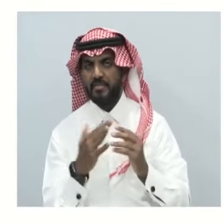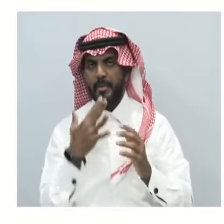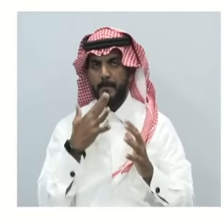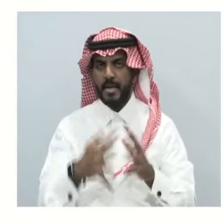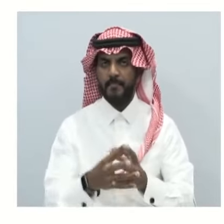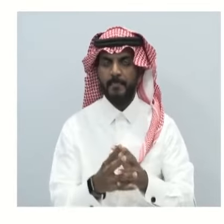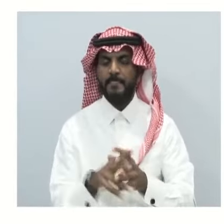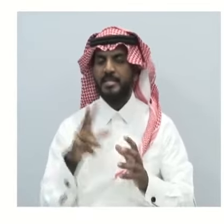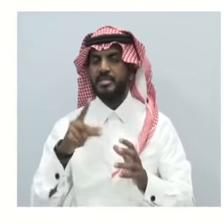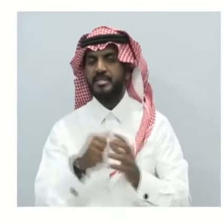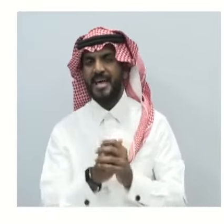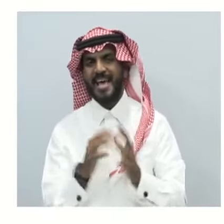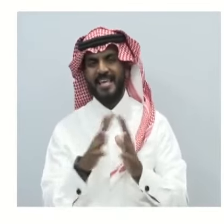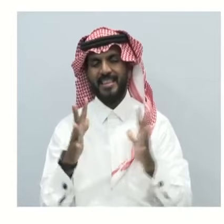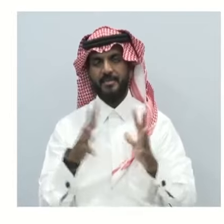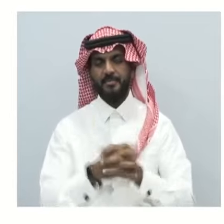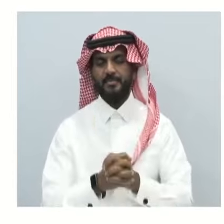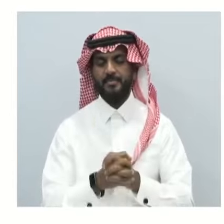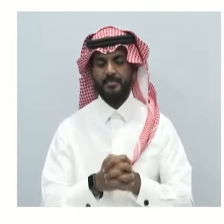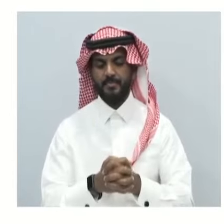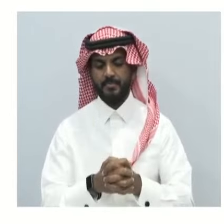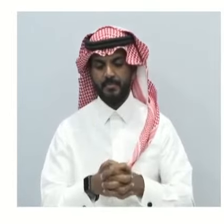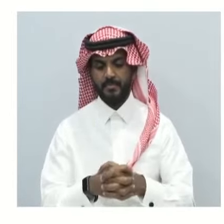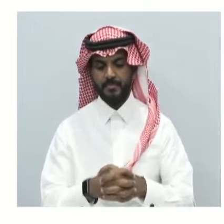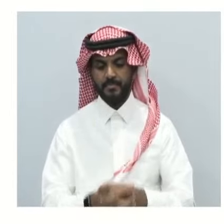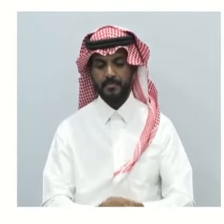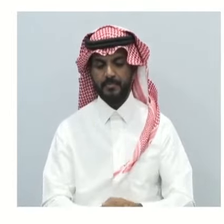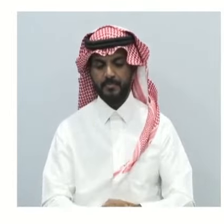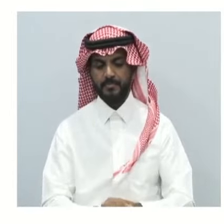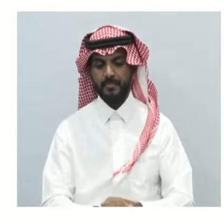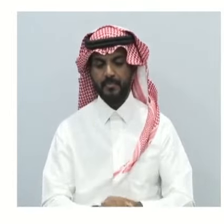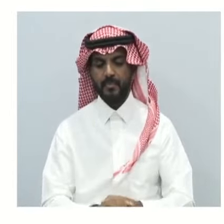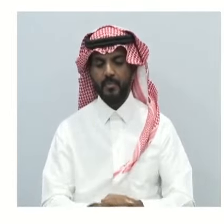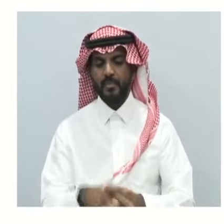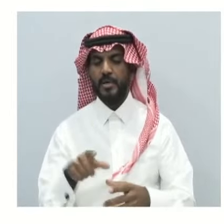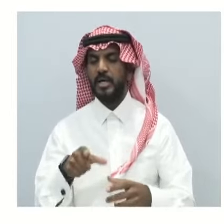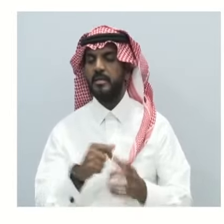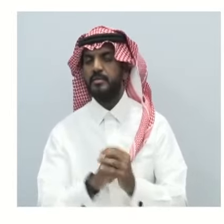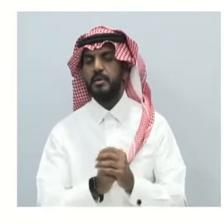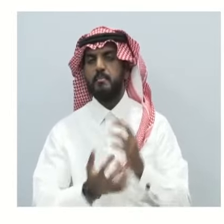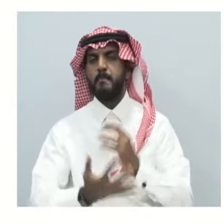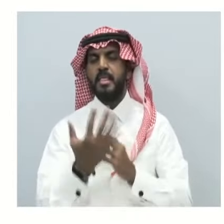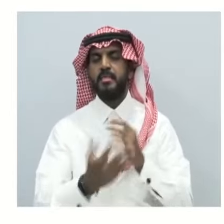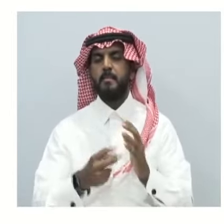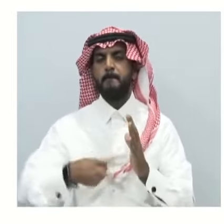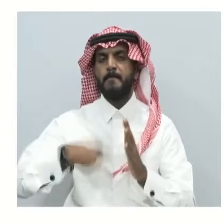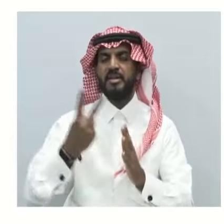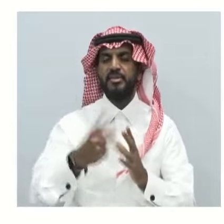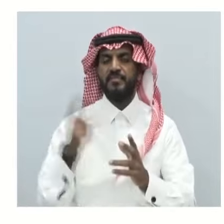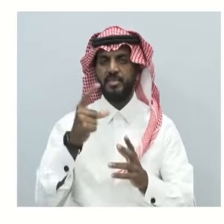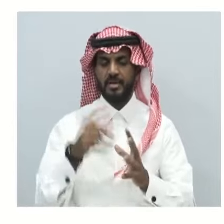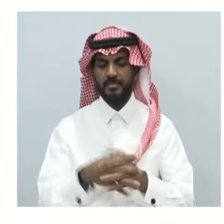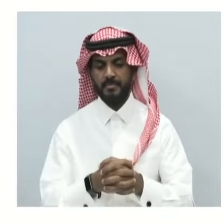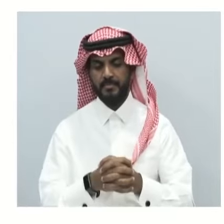الجذر اكثر من المعتاد ويكون المد اعلى ويحدث ذلك المد كما تشاهد مرتين في الشهر هما طور